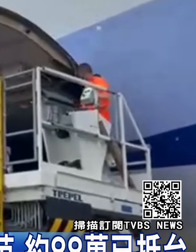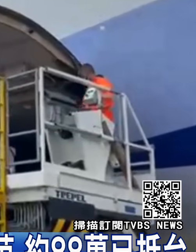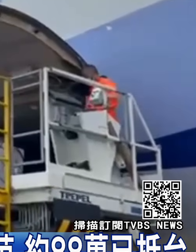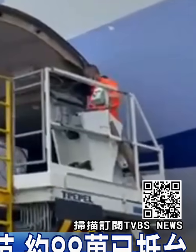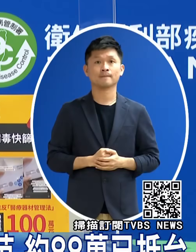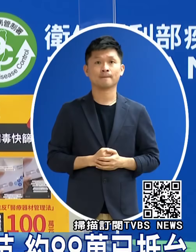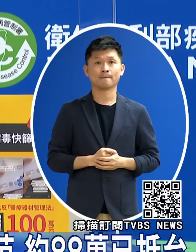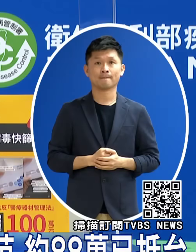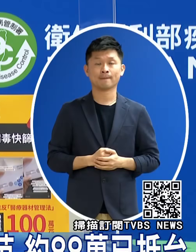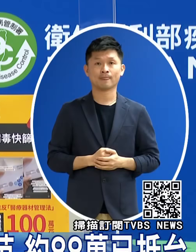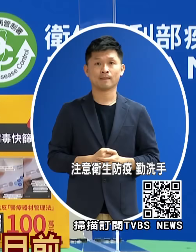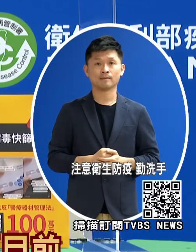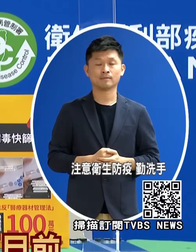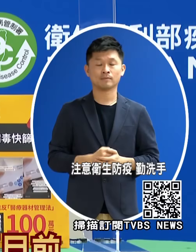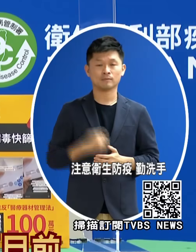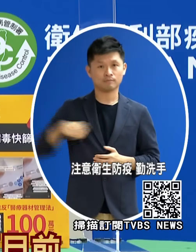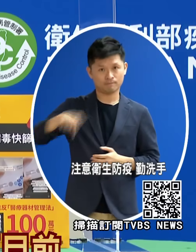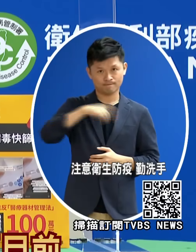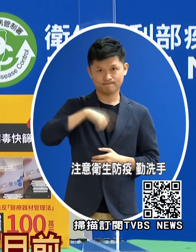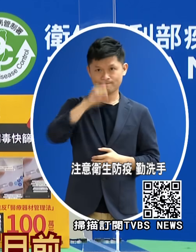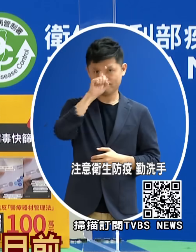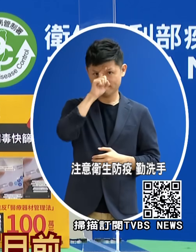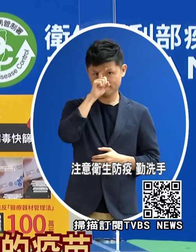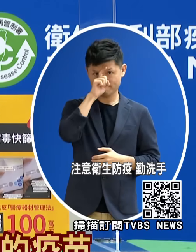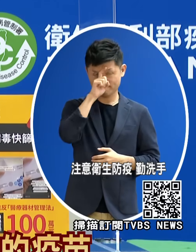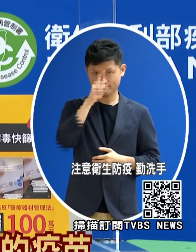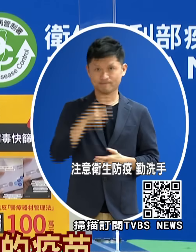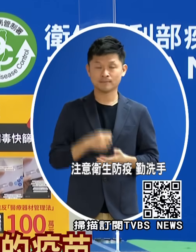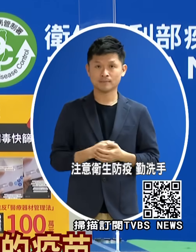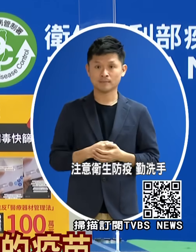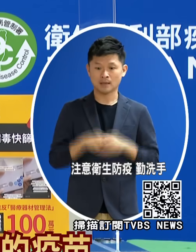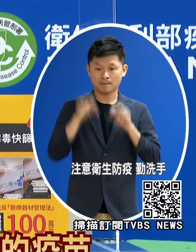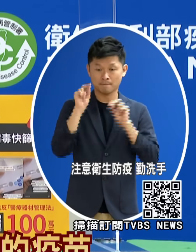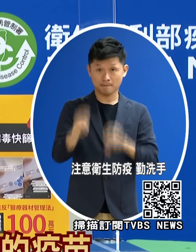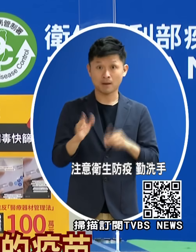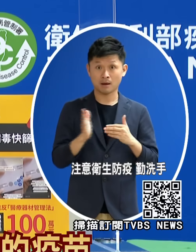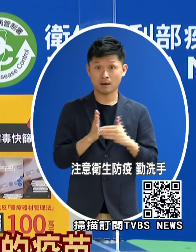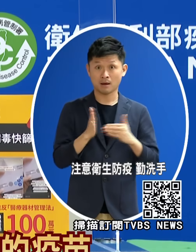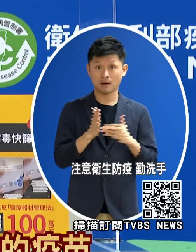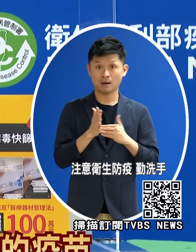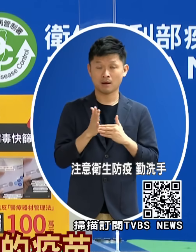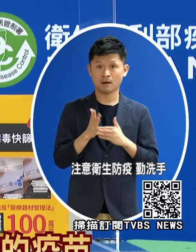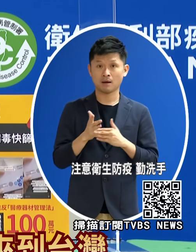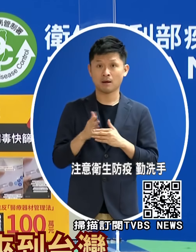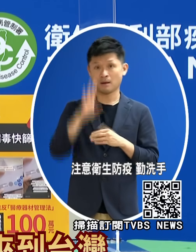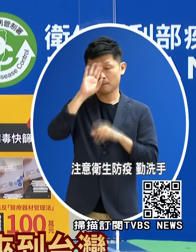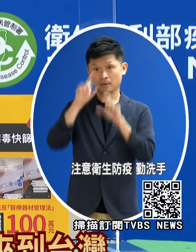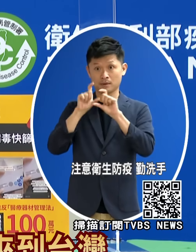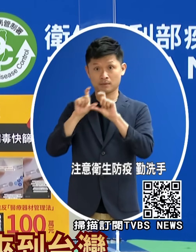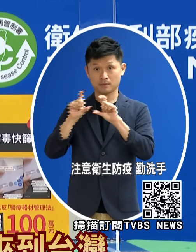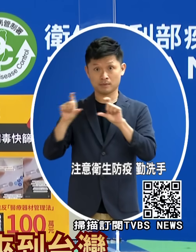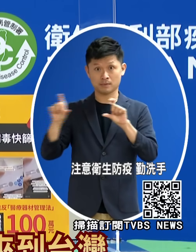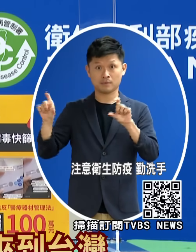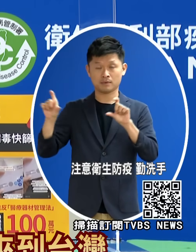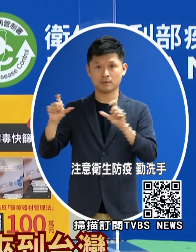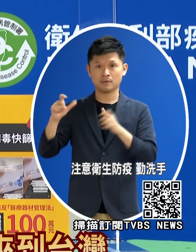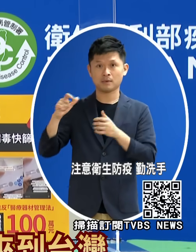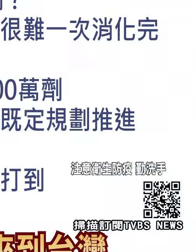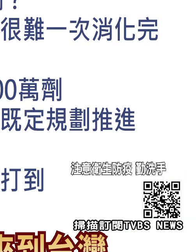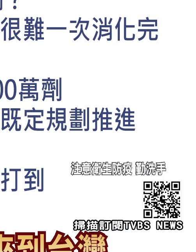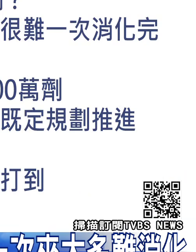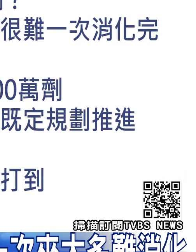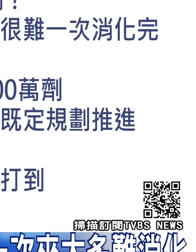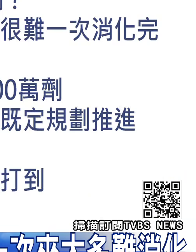了15万？ 我们当然都希望我们目前已经订定契约、采购契约的这个疫苗都可以按照时程来进来到台